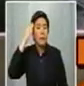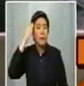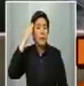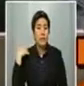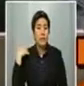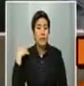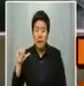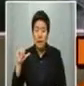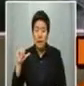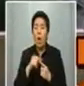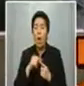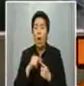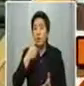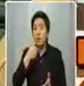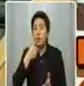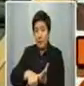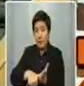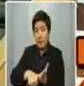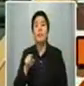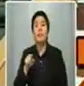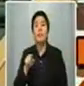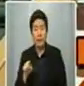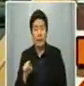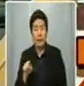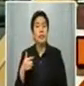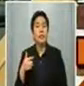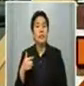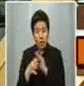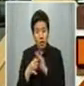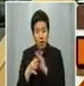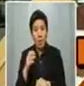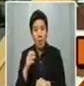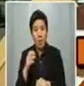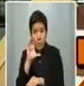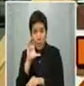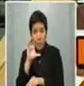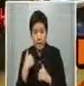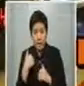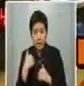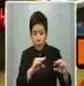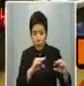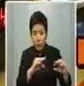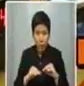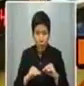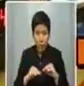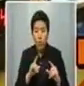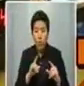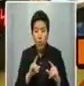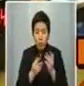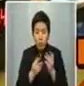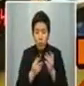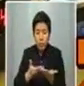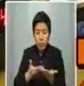ไหนก็กรณีการจำนำข้าวเนี่ยนะฮะก็บอกว่าตามข้อบังคับหลังจากที่มีการประชุมแล้วมีการอภิปรายจากนั้นก็